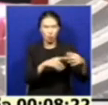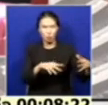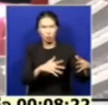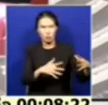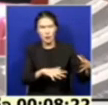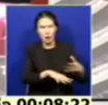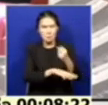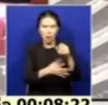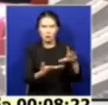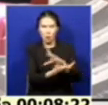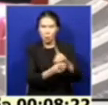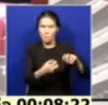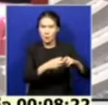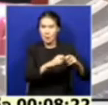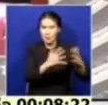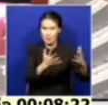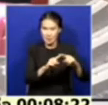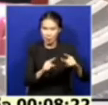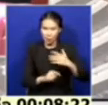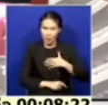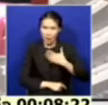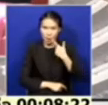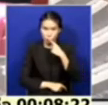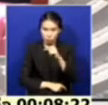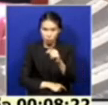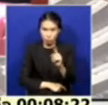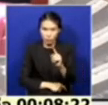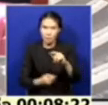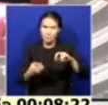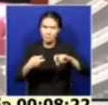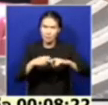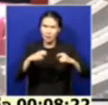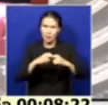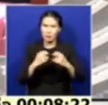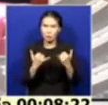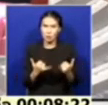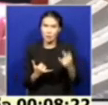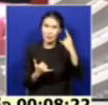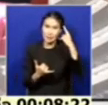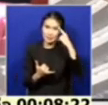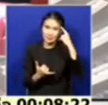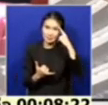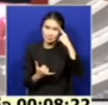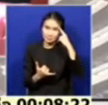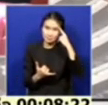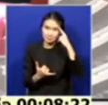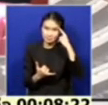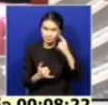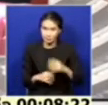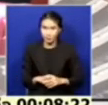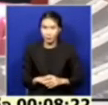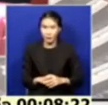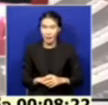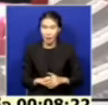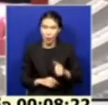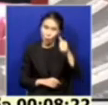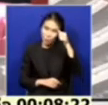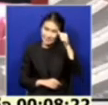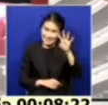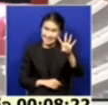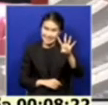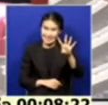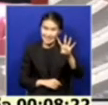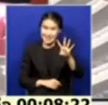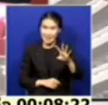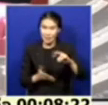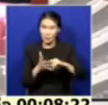สำหรับทางครอบครัวในความหมายหนึ่งก็คือว่าไม่ได้ถือว่าเป็นผู้ที่มีปัญหานะในมุมของความมั่น